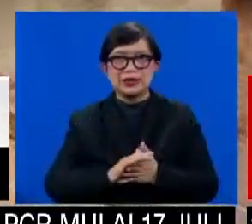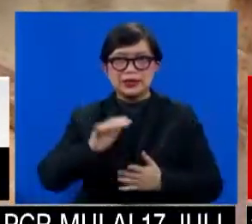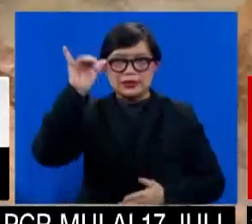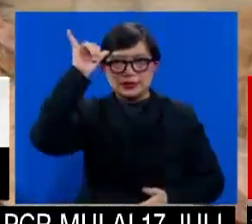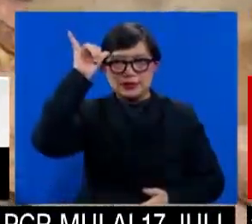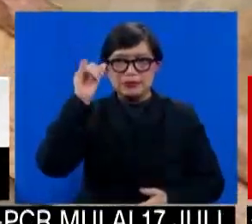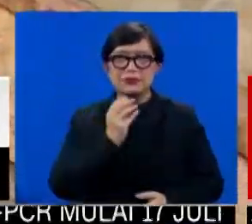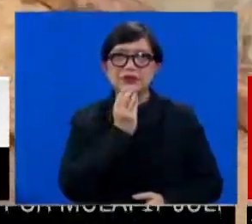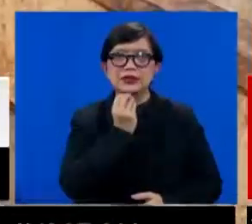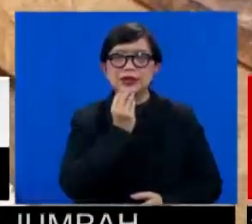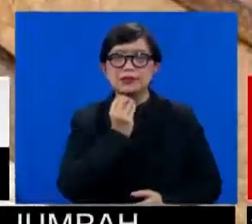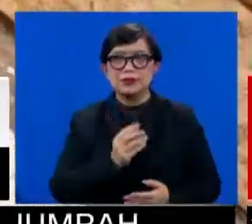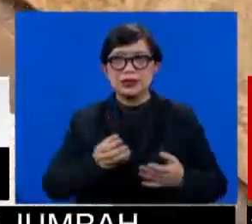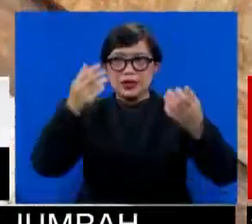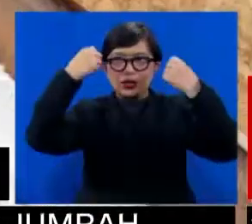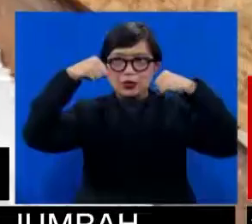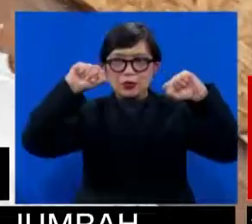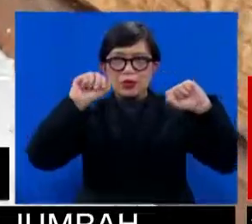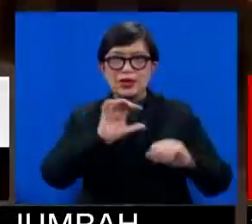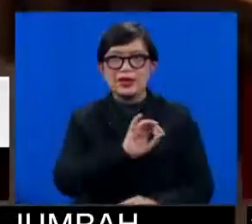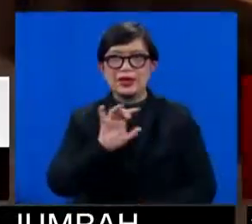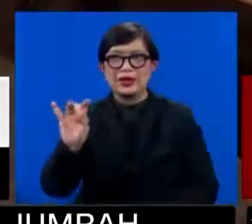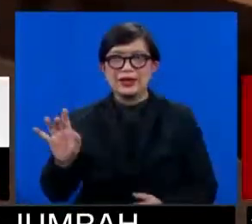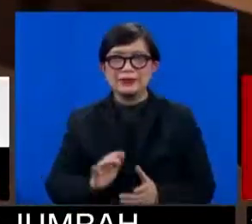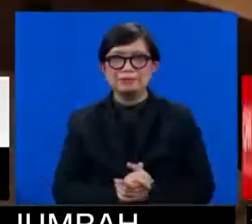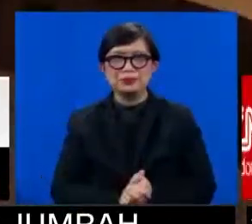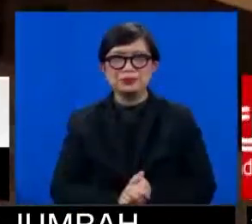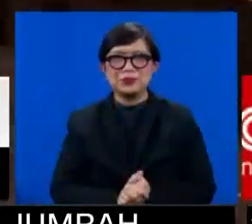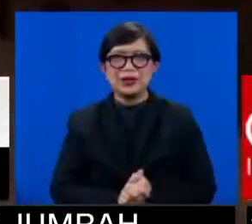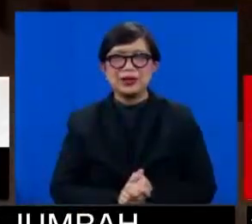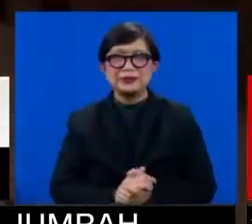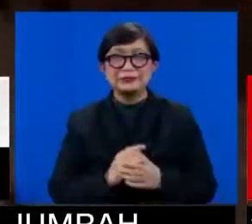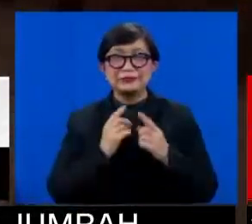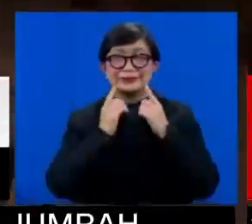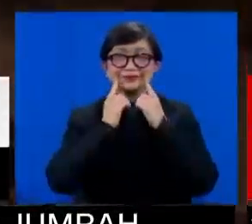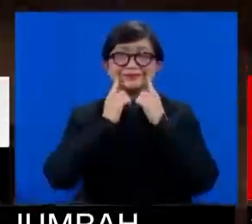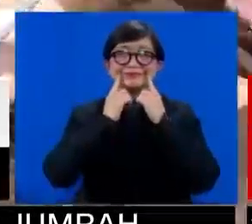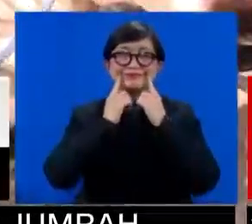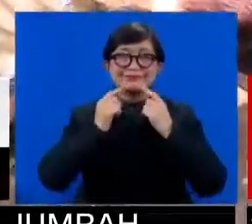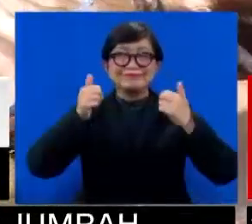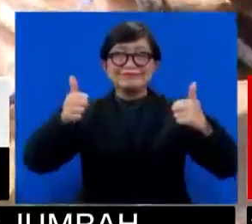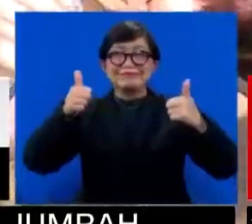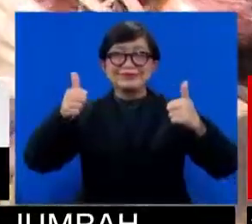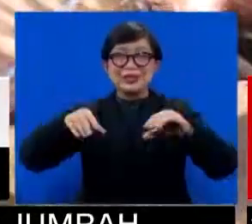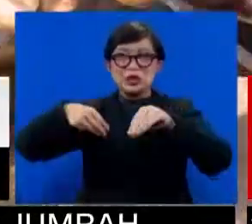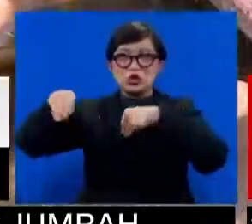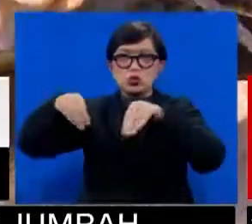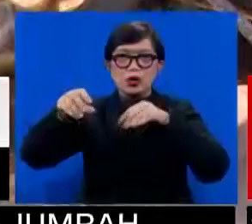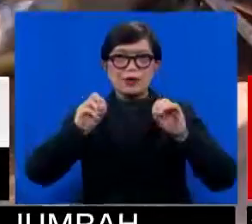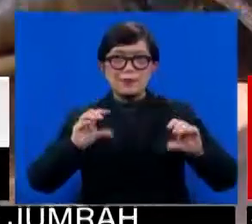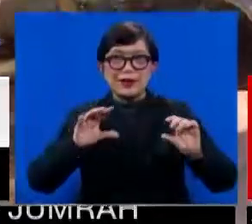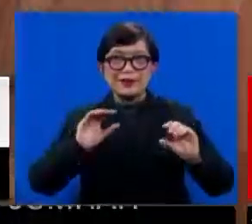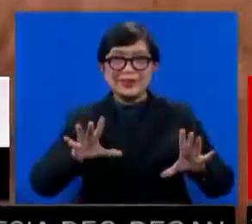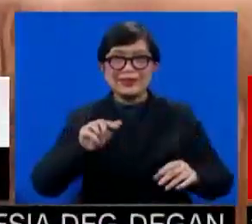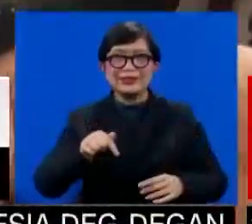sepi akibat pandemi selama 2 tahun terakhir, kini senyum mulai merekah di wajah para peternak hewan kurban. Salah satunya, peternak di